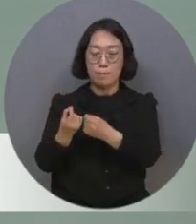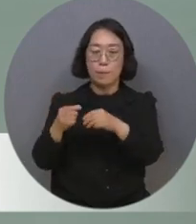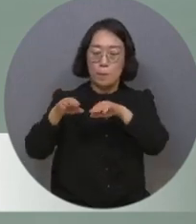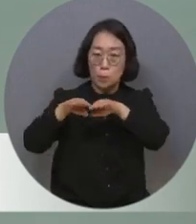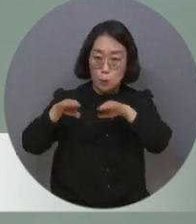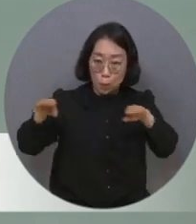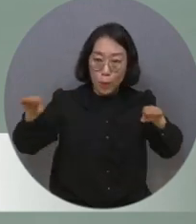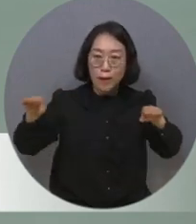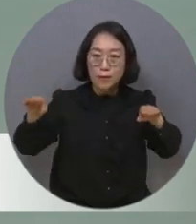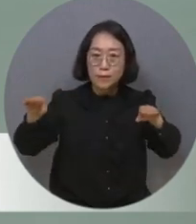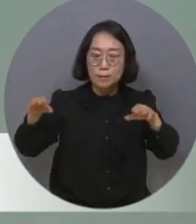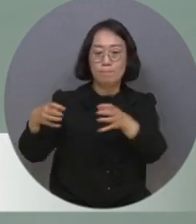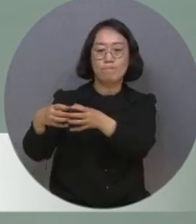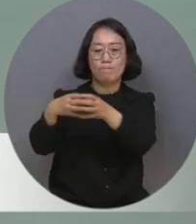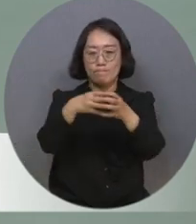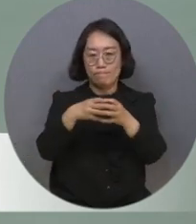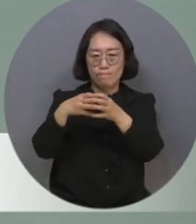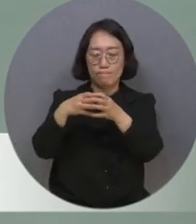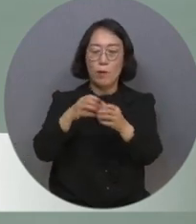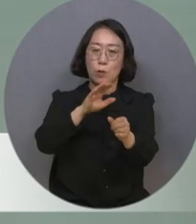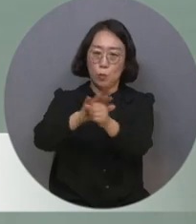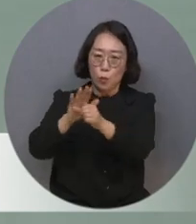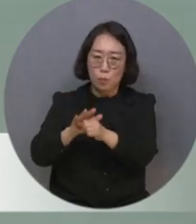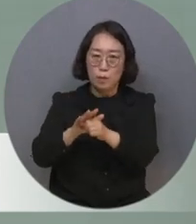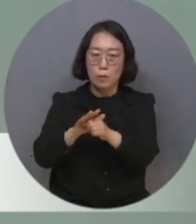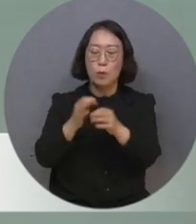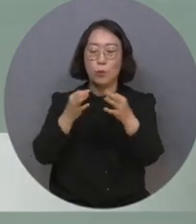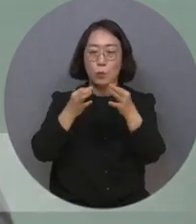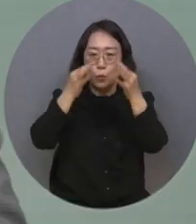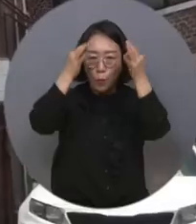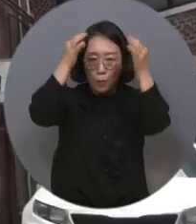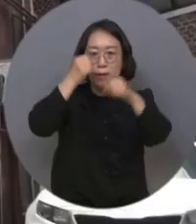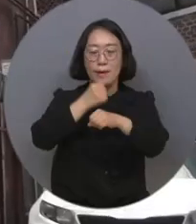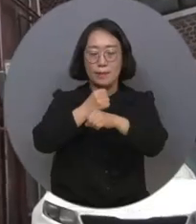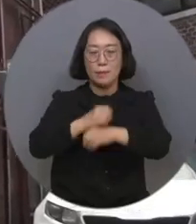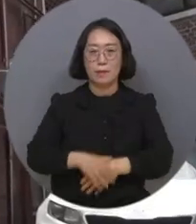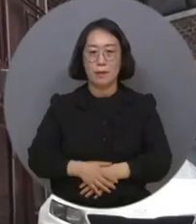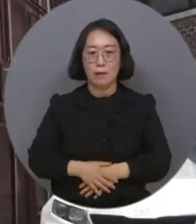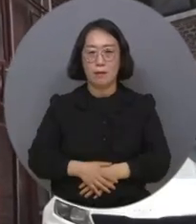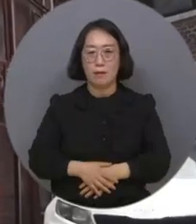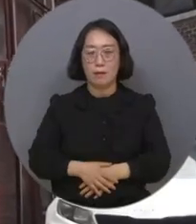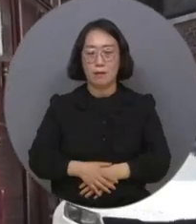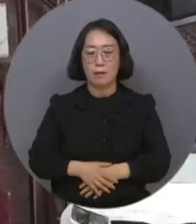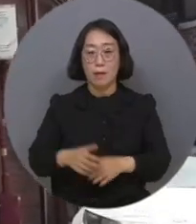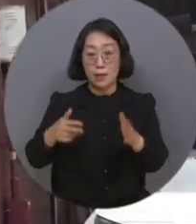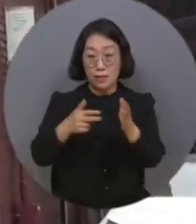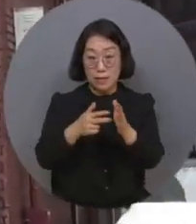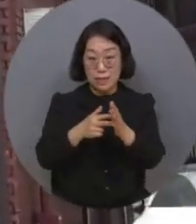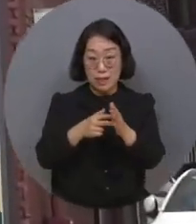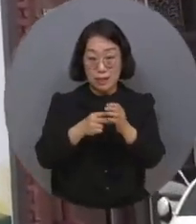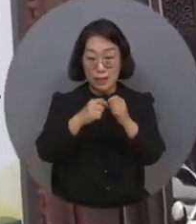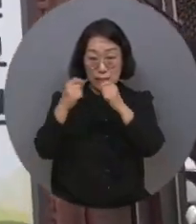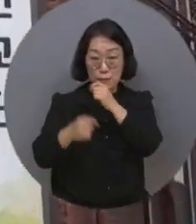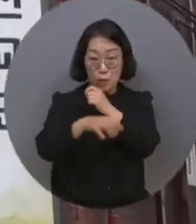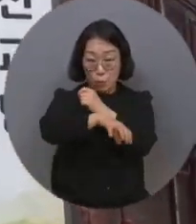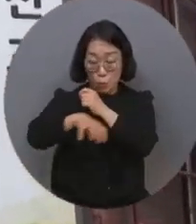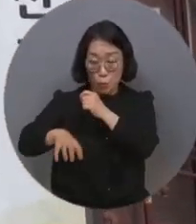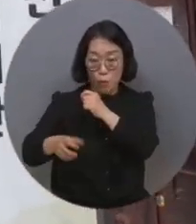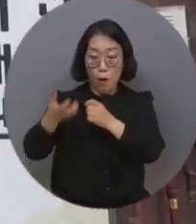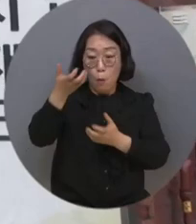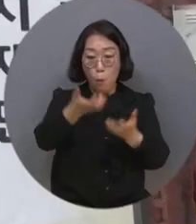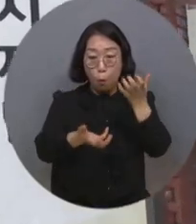맞대는 그런 역할들 저도 잊지 않고 꼭 하도록 하겠습니다. 흩어져 있던 재단 산하 기관들이 한 건물로